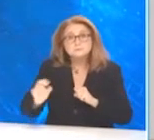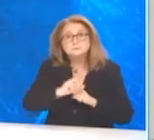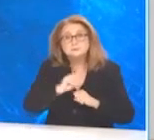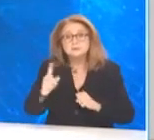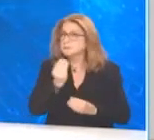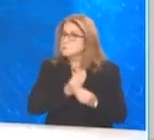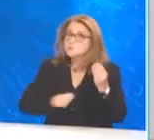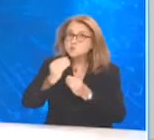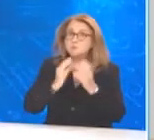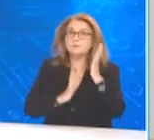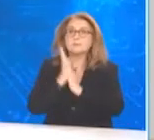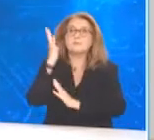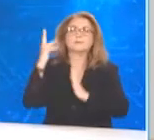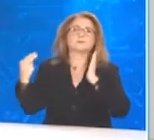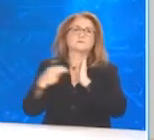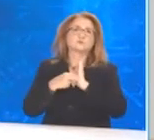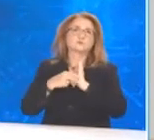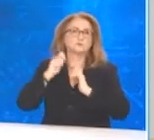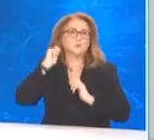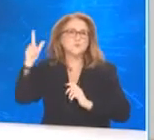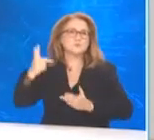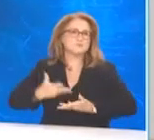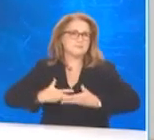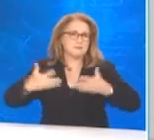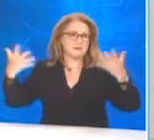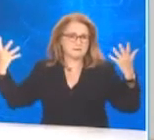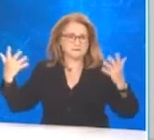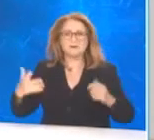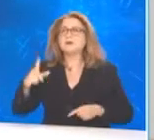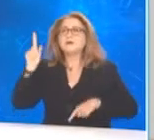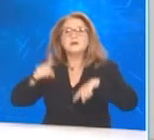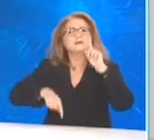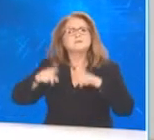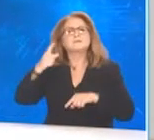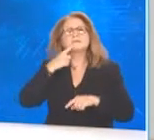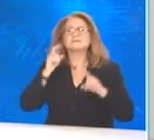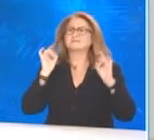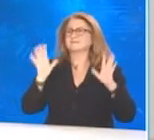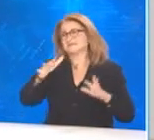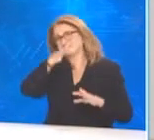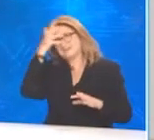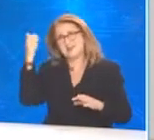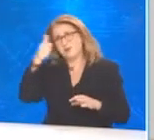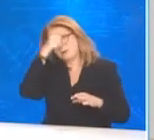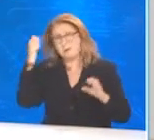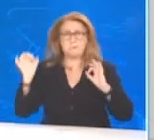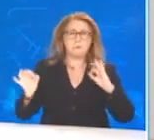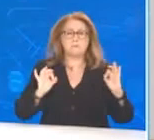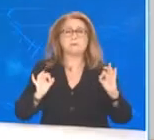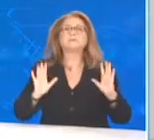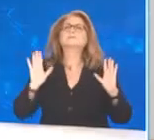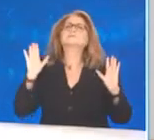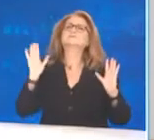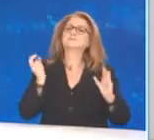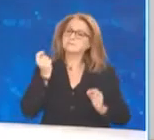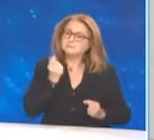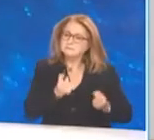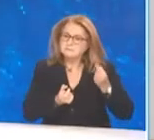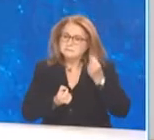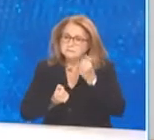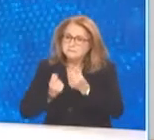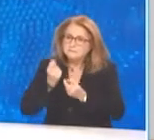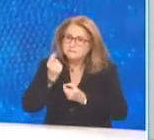15 Αύγουστο. Για τα φαινόμενα χαλάρωσης, όσο ασήμαντα και αν πιστεύουμε ότι είναι, δρούν αθρηστικά, τροφοδοτώντας την ίδια την